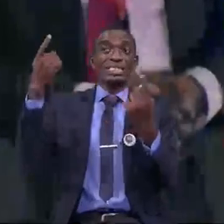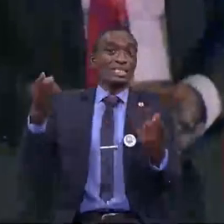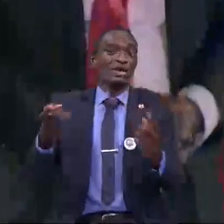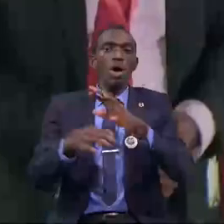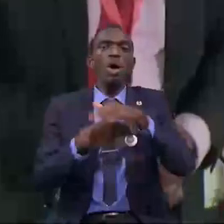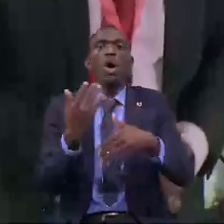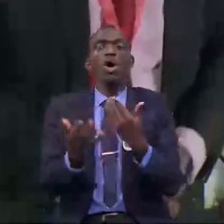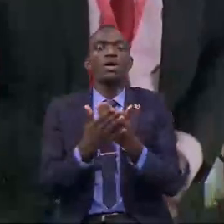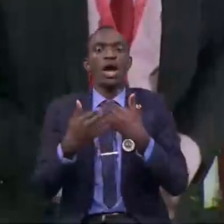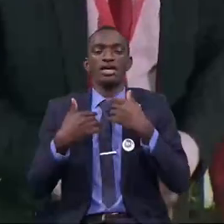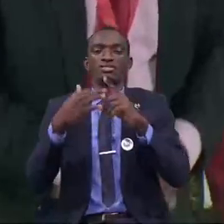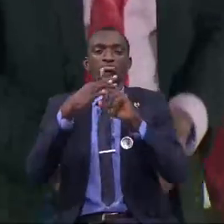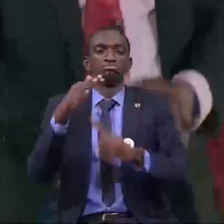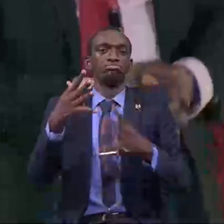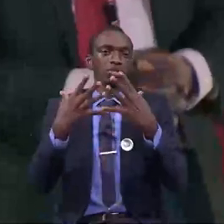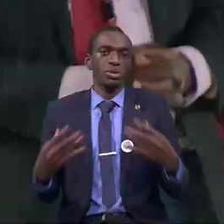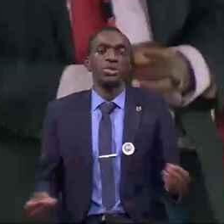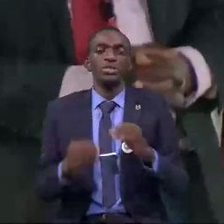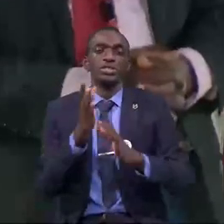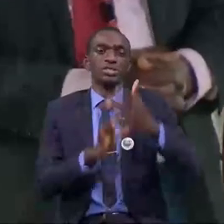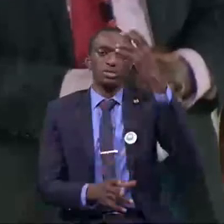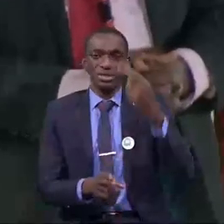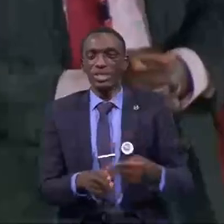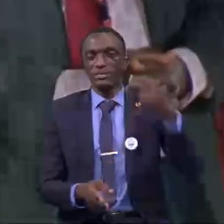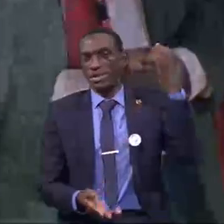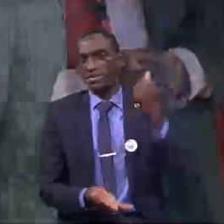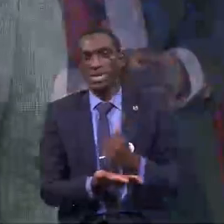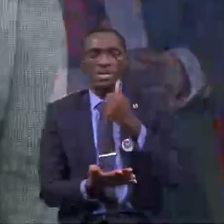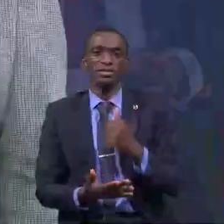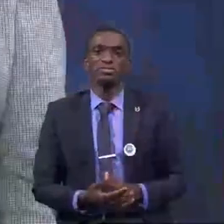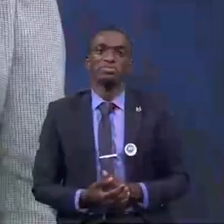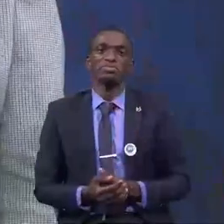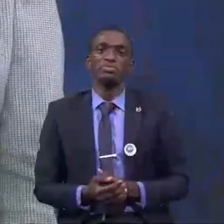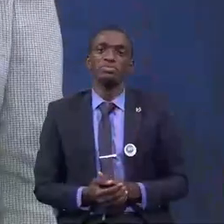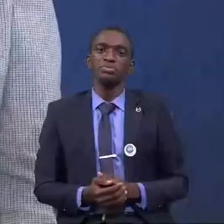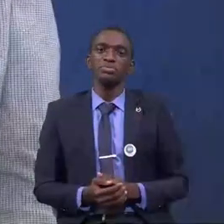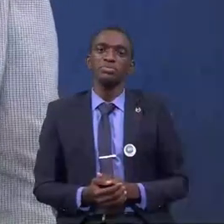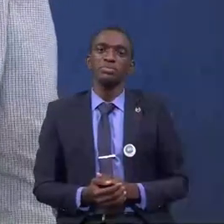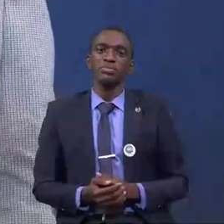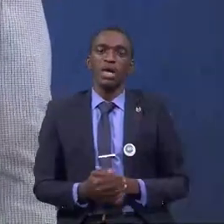Les choses qui t'ont mené à l'hôpital, chaque fois à l'hôpital, chaque fois, ces choses sont parties.